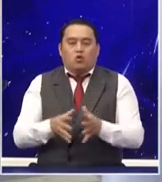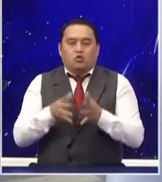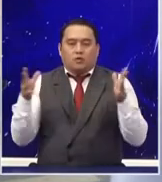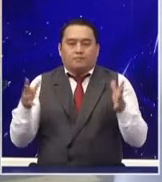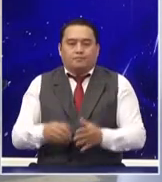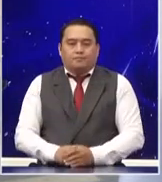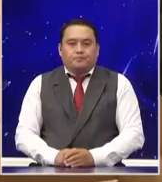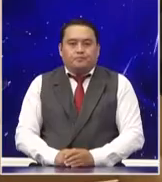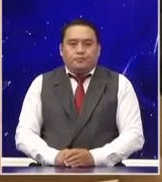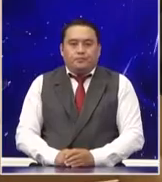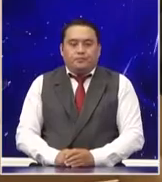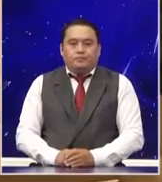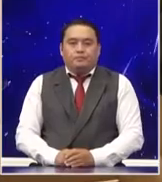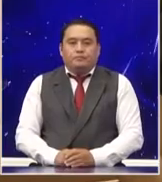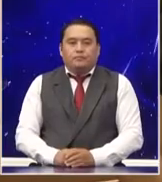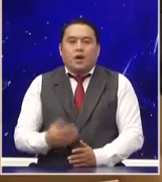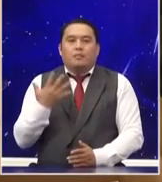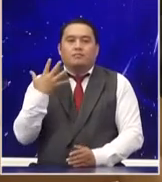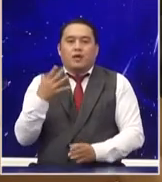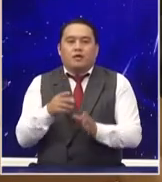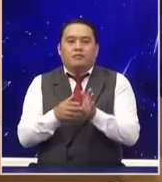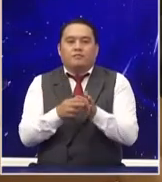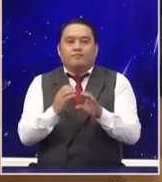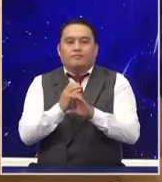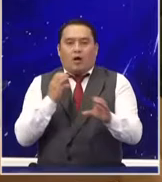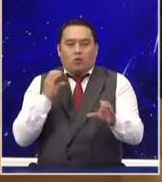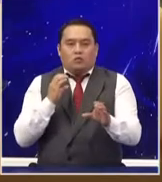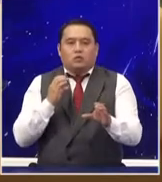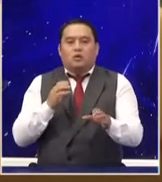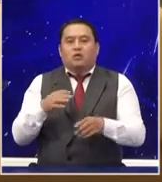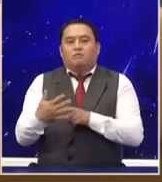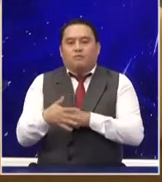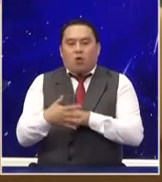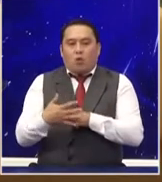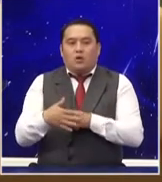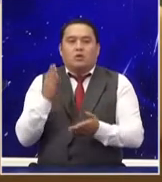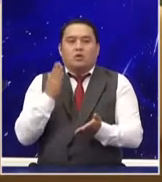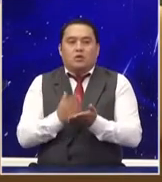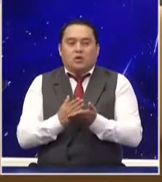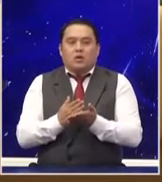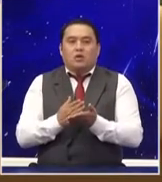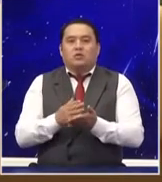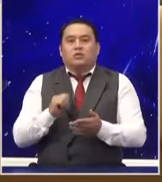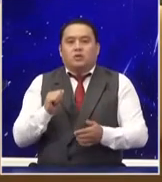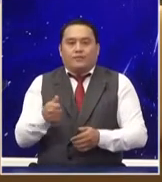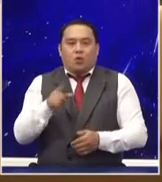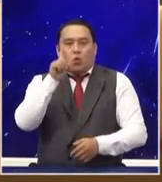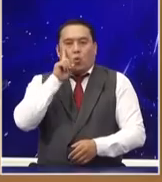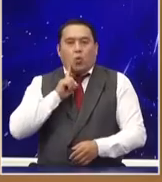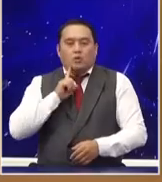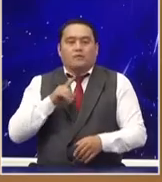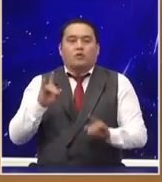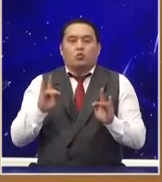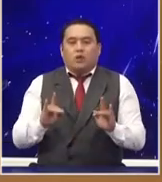больше. В составе 5 вагонов. Они оборудованы системами кондиционирования, имеются розетки, столы и комфортабельные